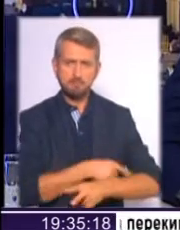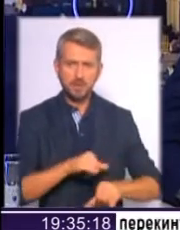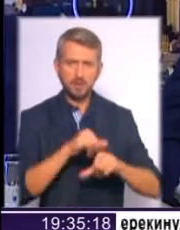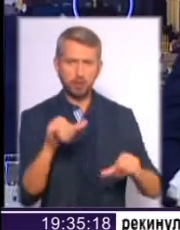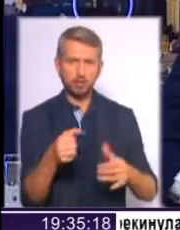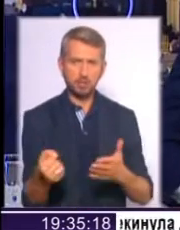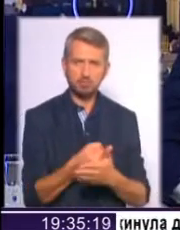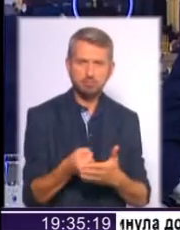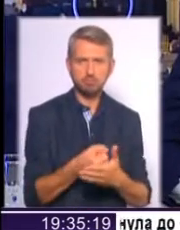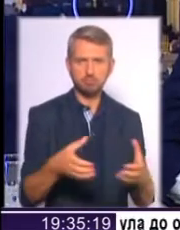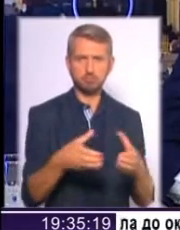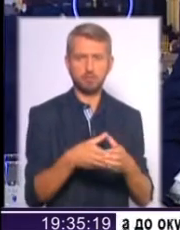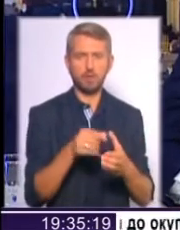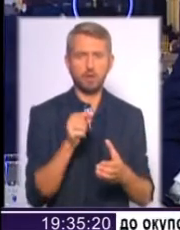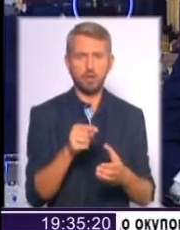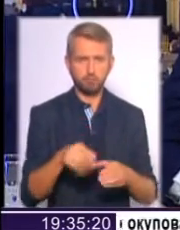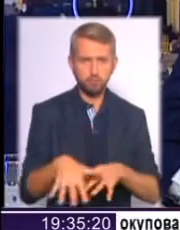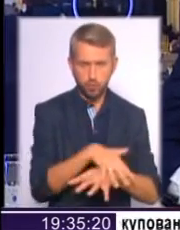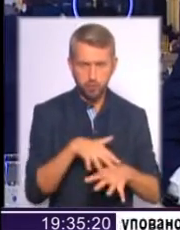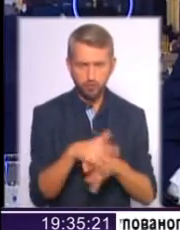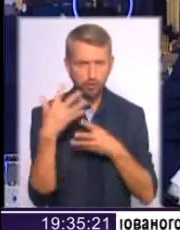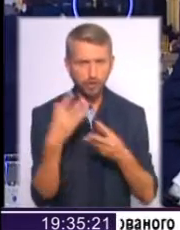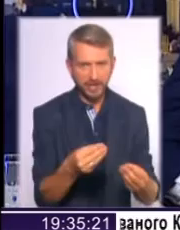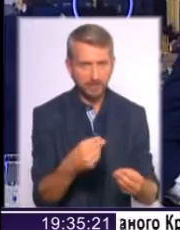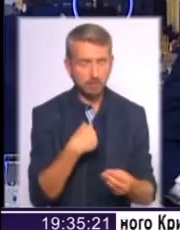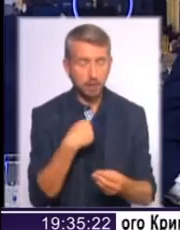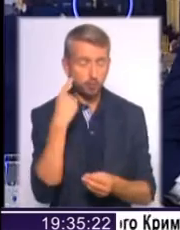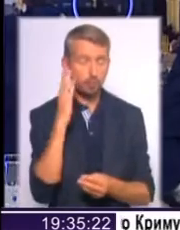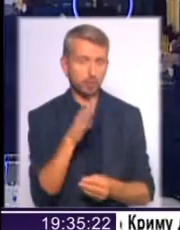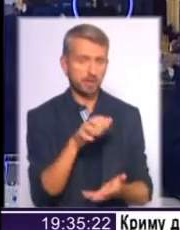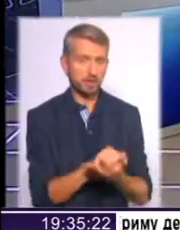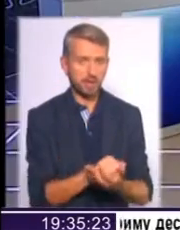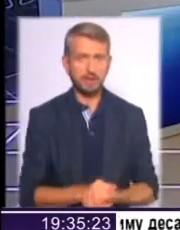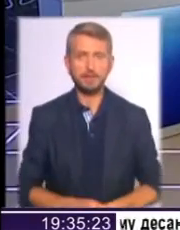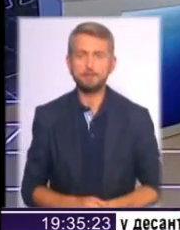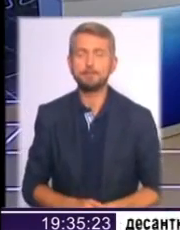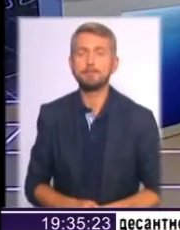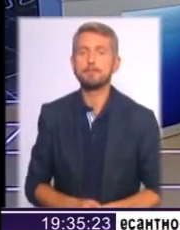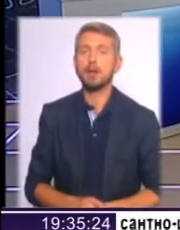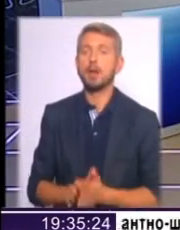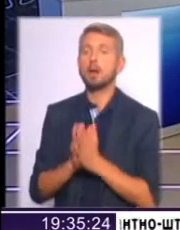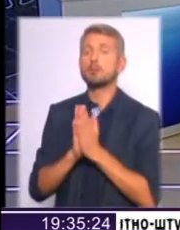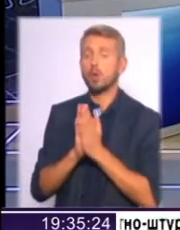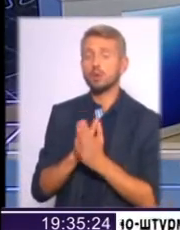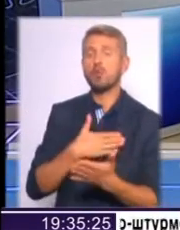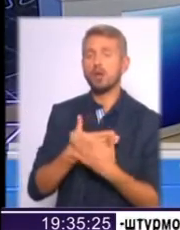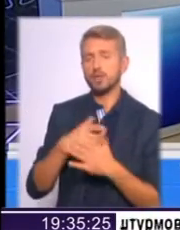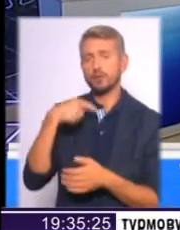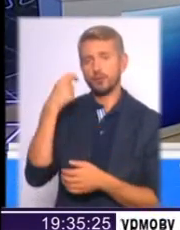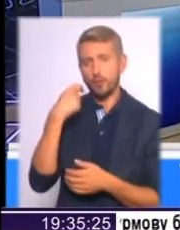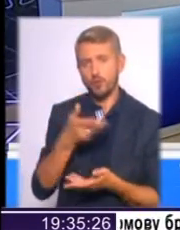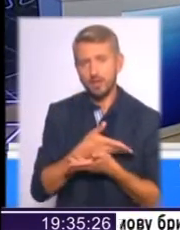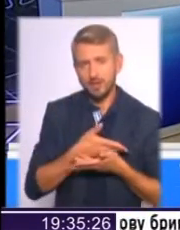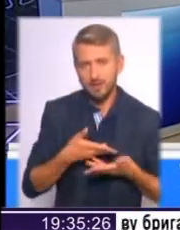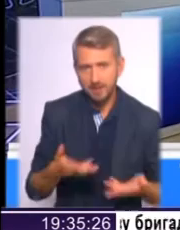публічний тиск в цьому питанні. Я думаю, що ми цим будемо в тому числі займатися. 223-09-71, будь ласка, активно долучайтеся до